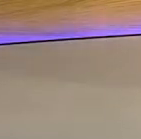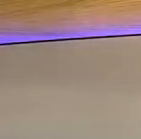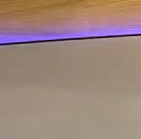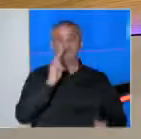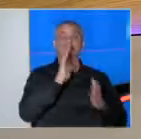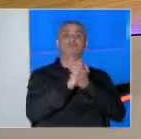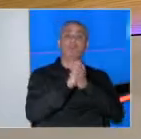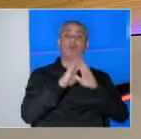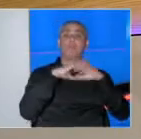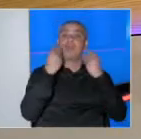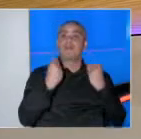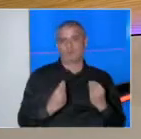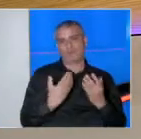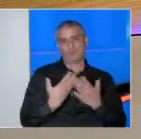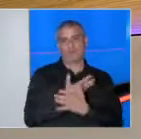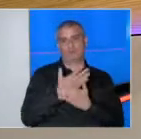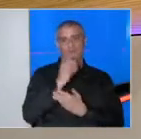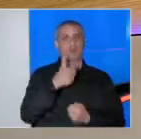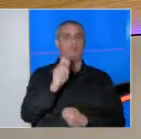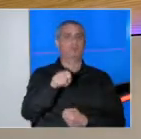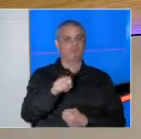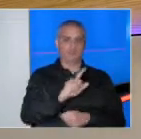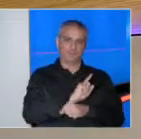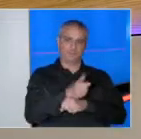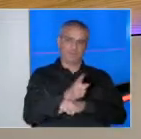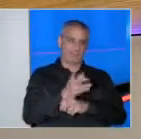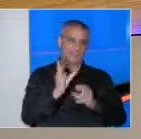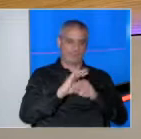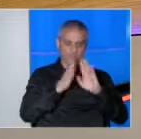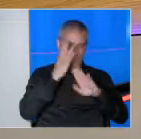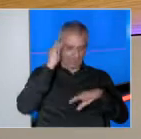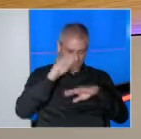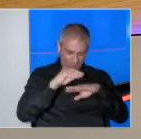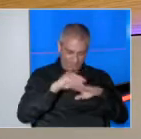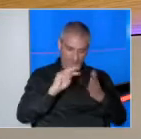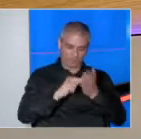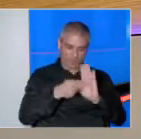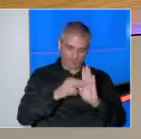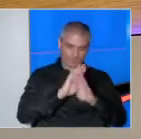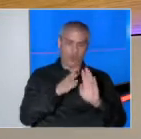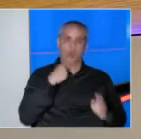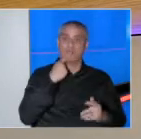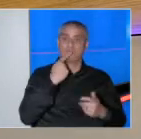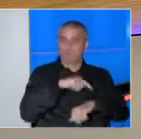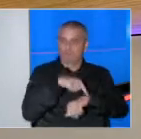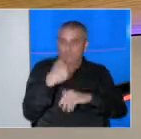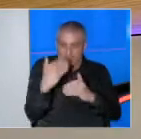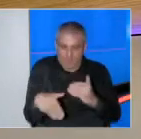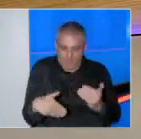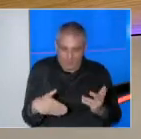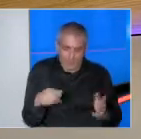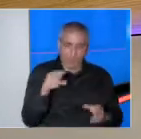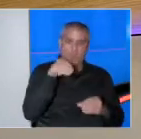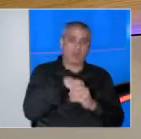שוב, שלום לכם, ערב טוב, כנסת, מהדורת החדשות של ערוץ כנסת. מיד נהיה כאן עם כל העדכונים הפוליטיים, כל הדיווחים מהשעות האחרונות,